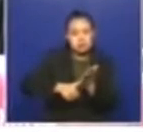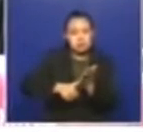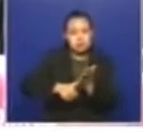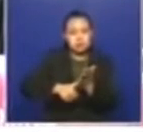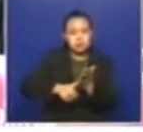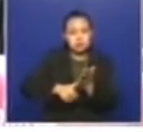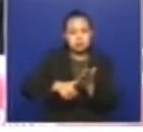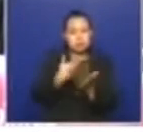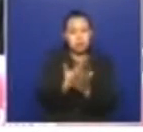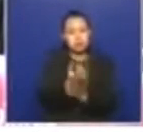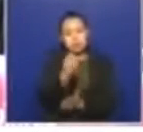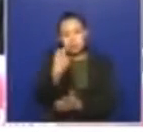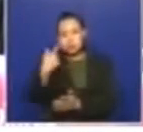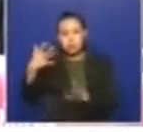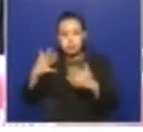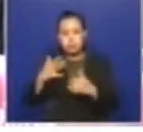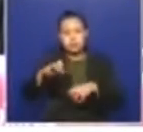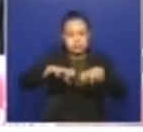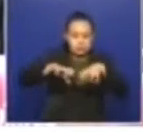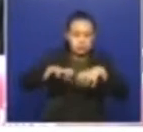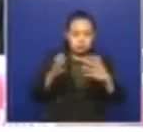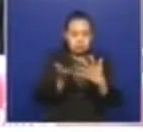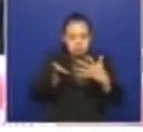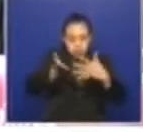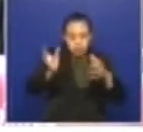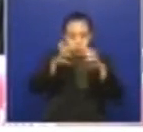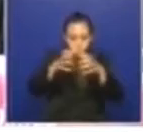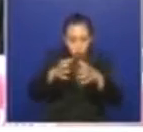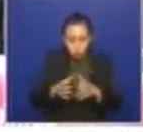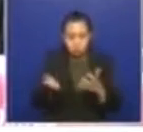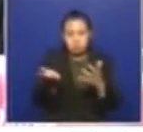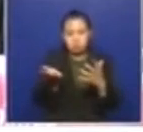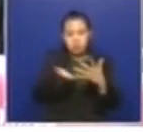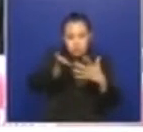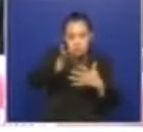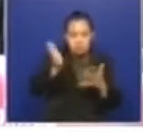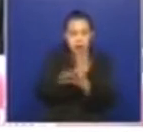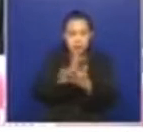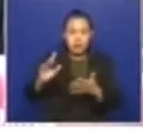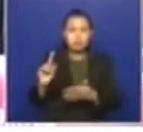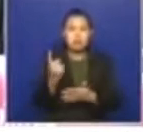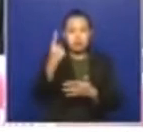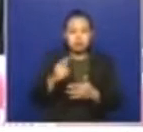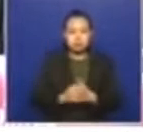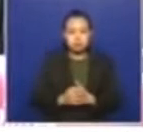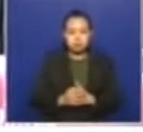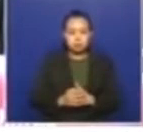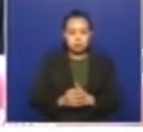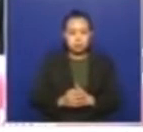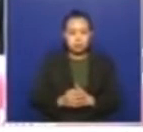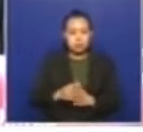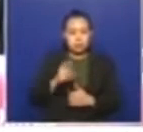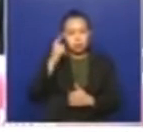การชำระหนี้จัดเลทลูกค้าใหม่เลยนี่มาปรับทุกข์กับผมเยอะเลยถ้ารู้อย่างนี้ไม่ไปพักหนี้พอพักหนี้เสร็จปั๊บจั